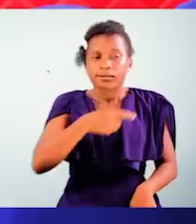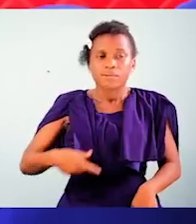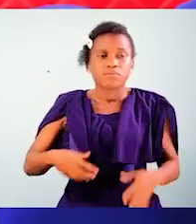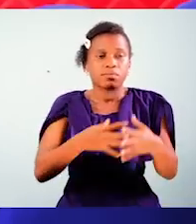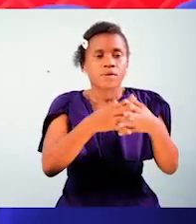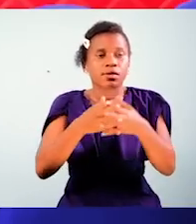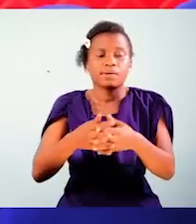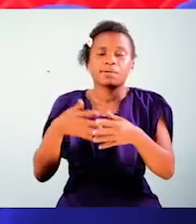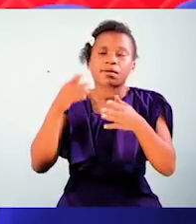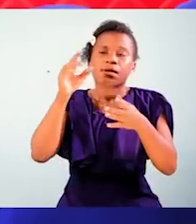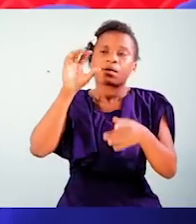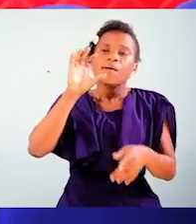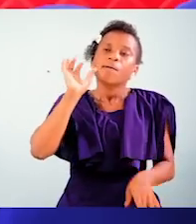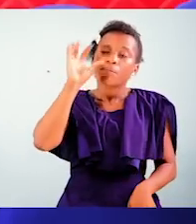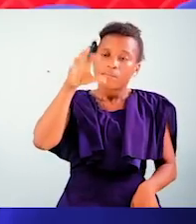kusema kwamba